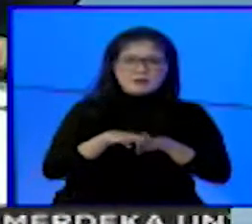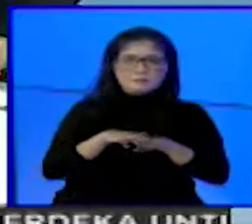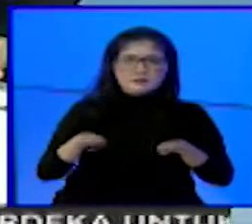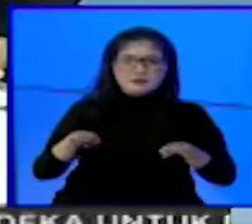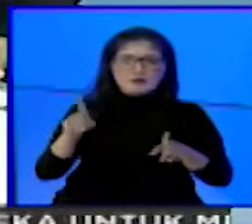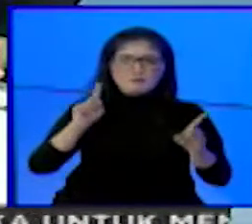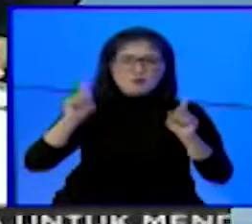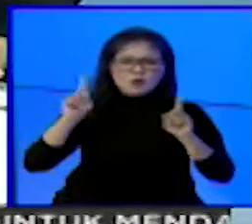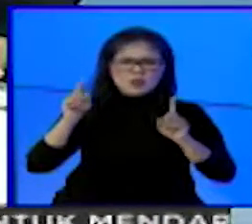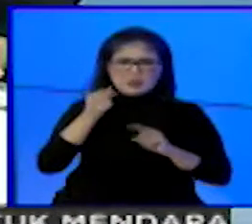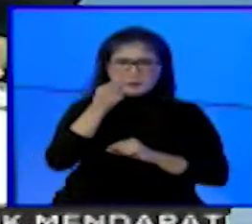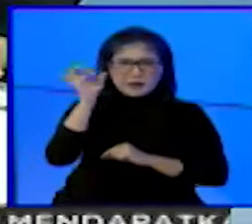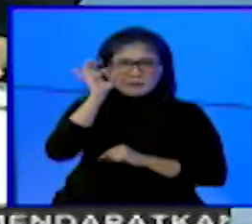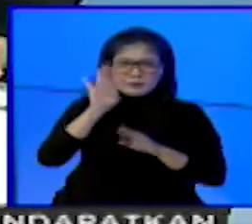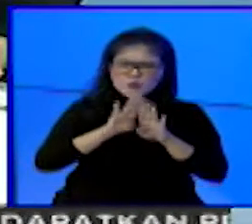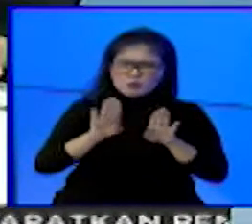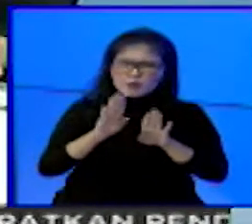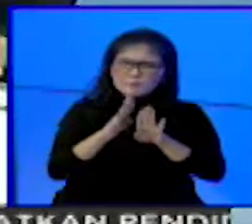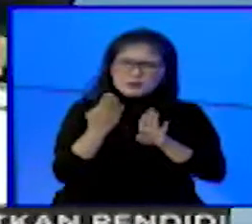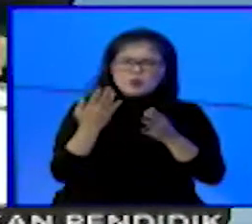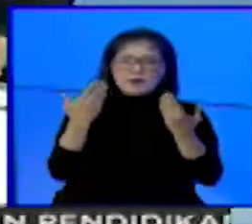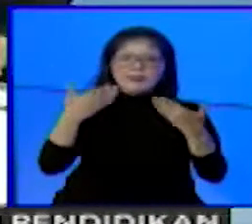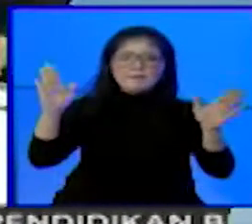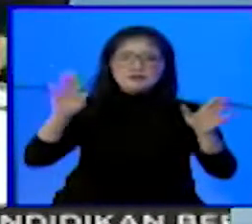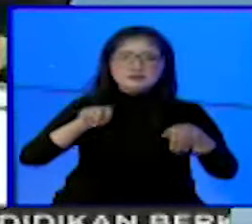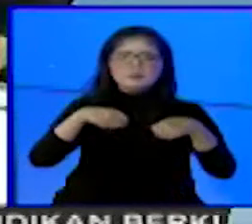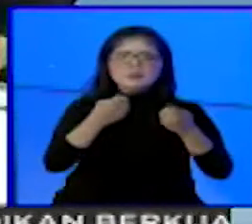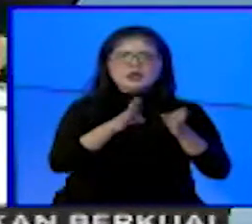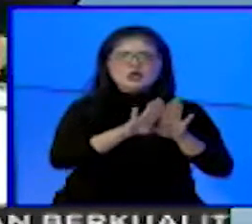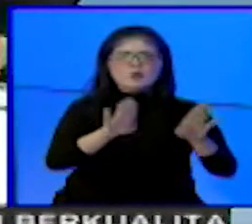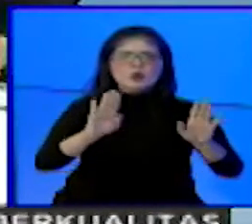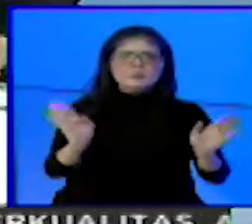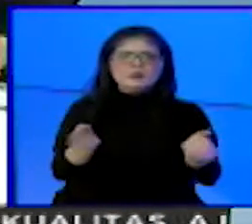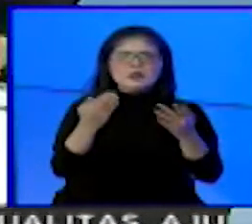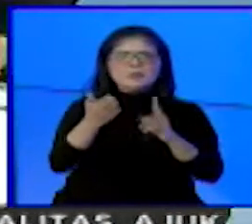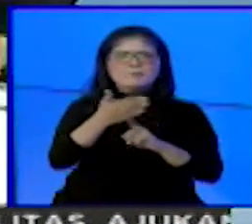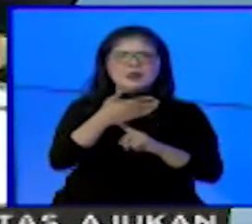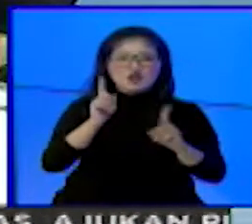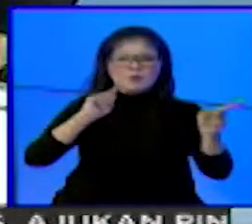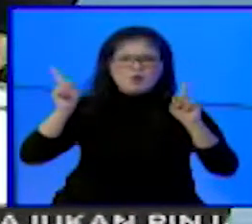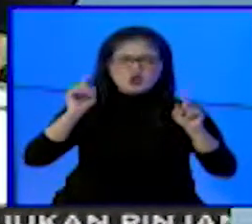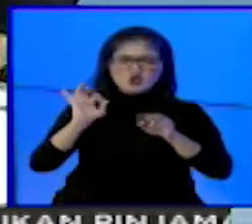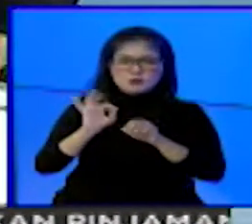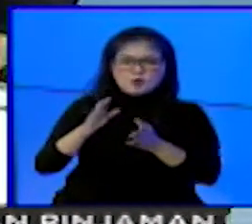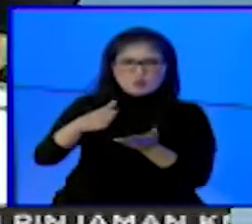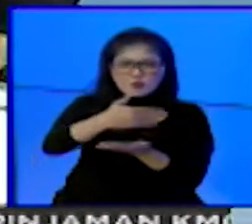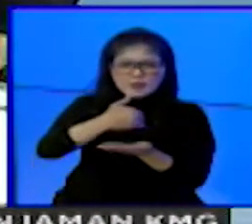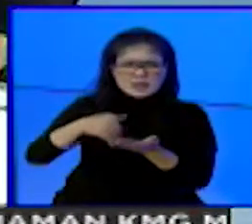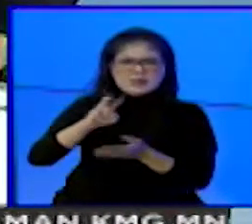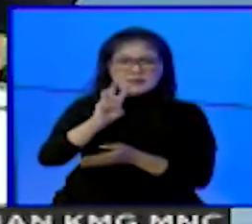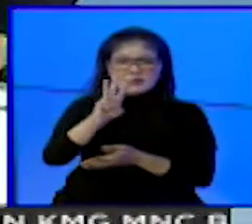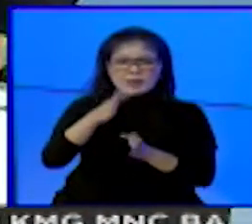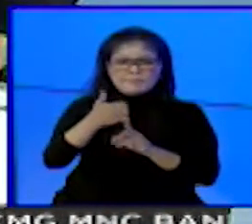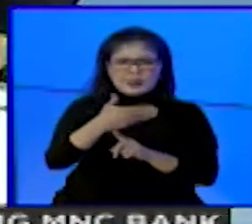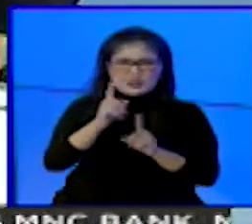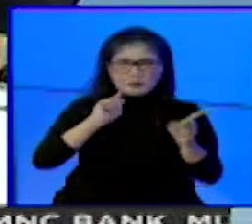membuka pintu kebebasan berpendapat dengan memberikan keterbukaan mendirikan partai politik yang sebelumnya didominasi 3 parpol.